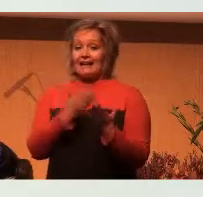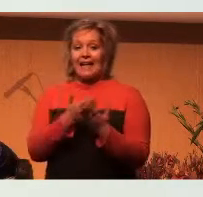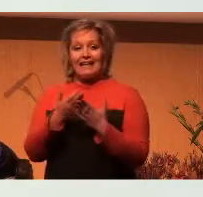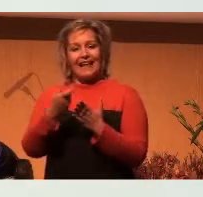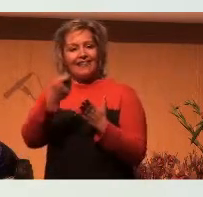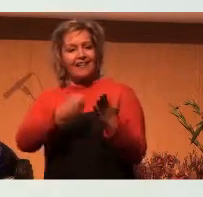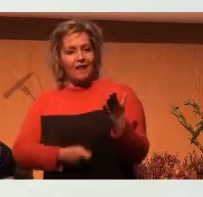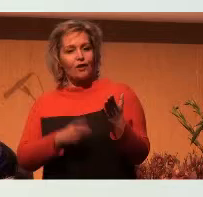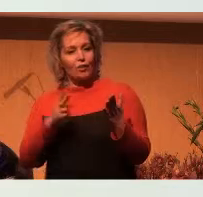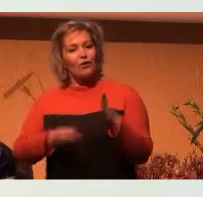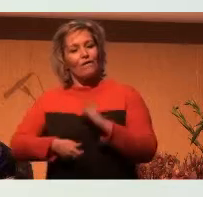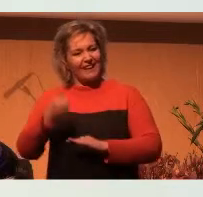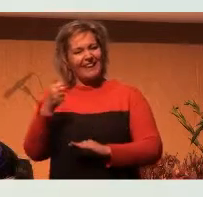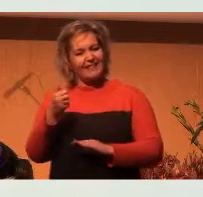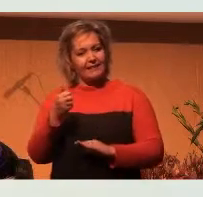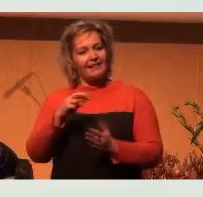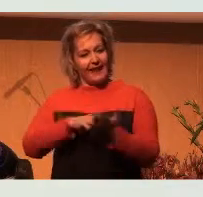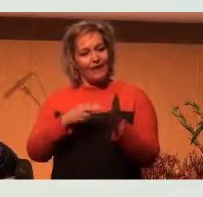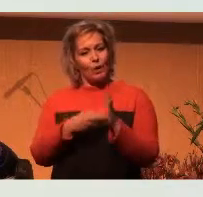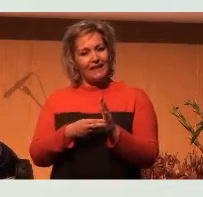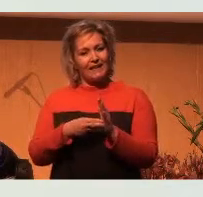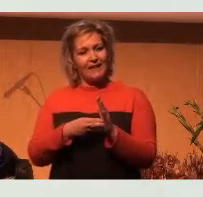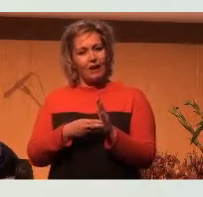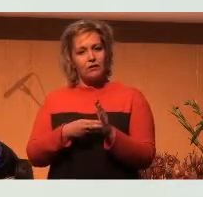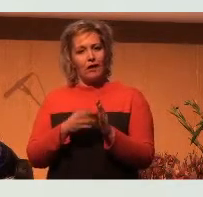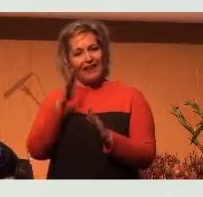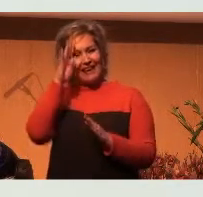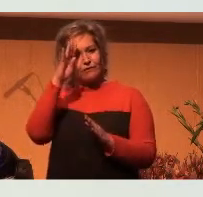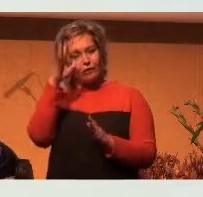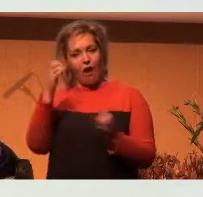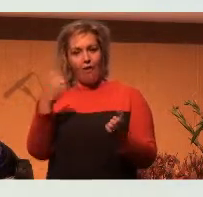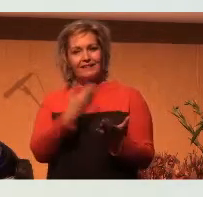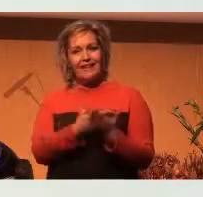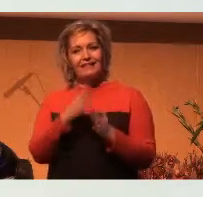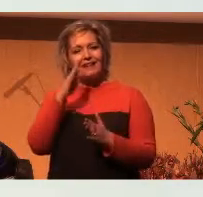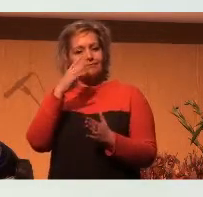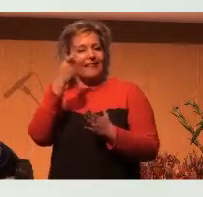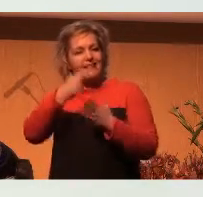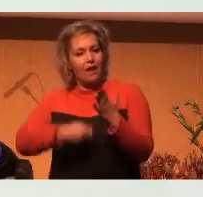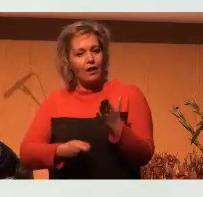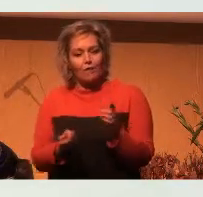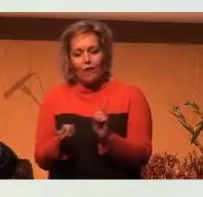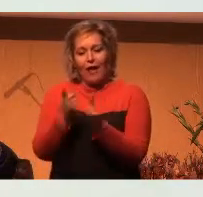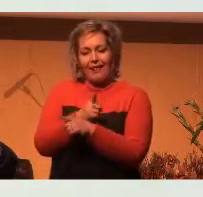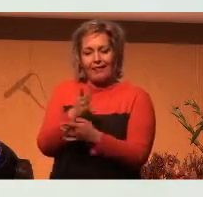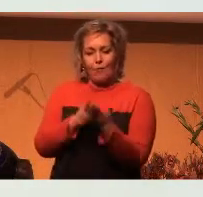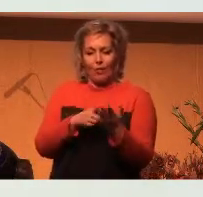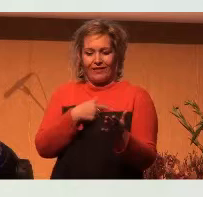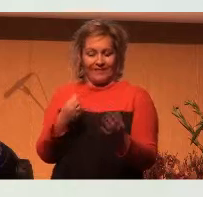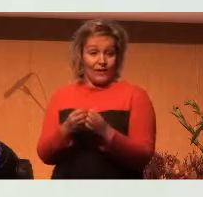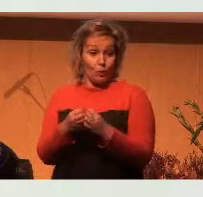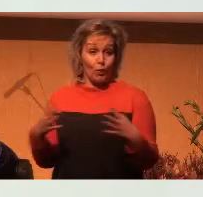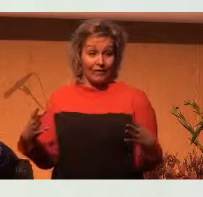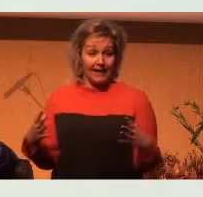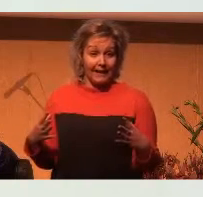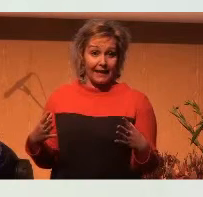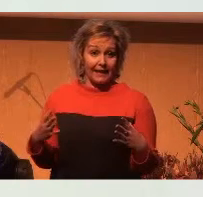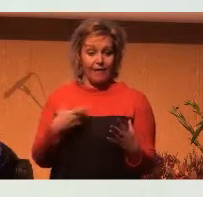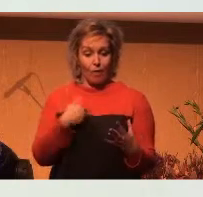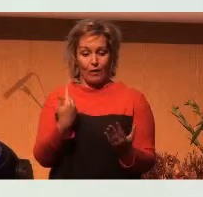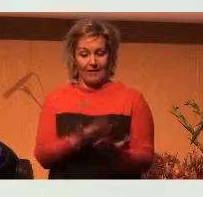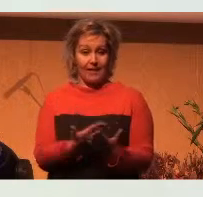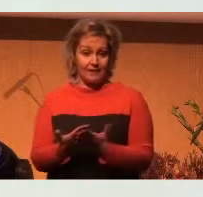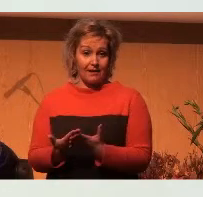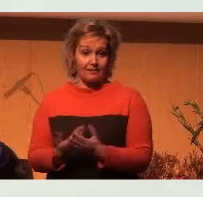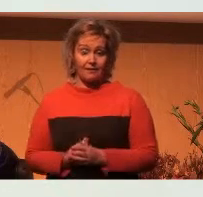Tjenestedesign jo også en veldig viktig teknologi, altså innovasjon og tjenestedesign, for å endre måten vi utvikler tjenestene våre